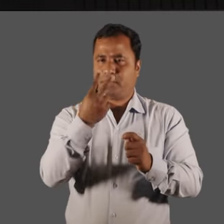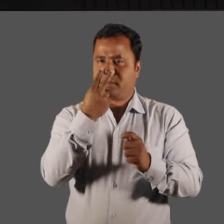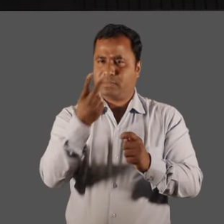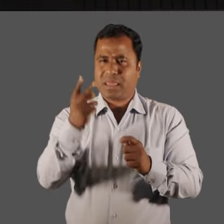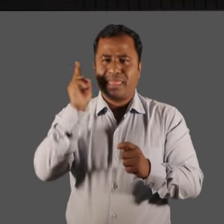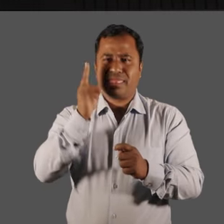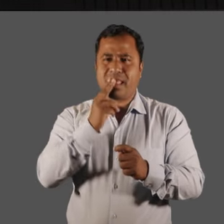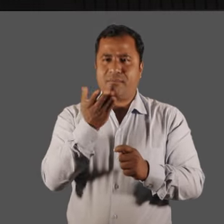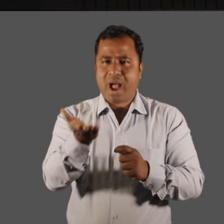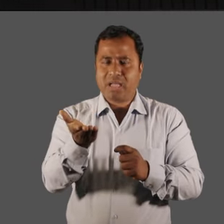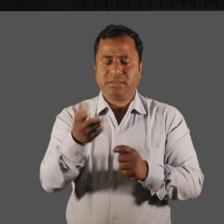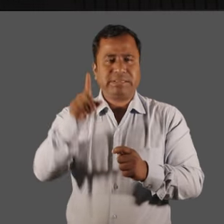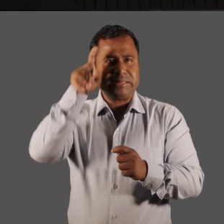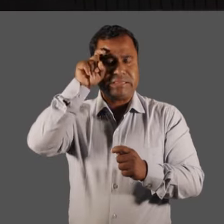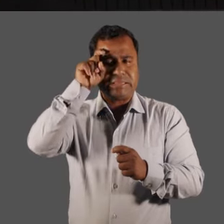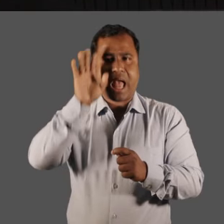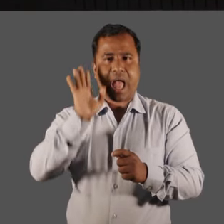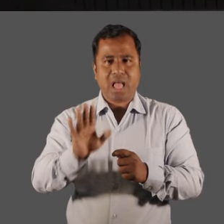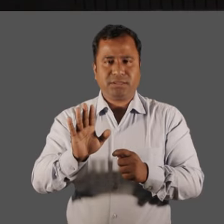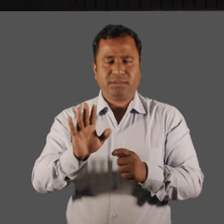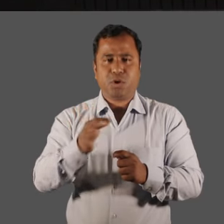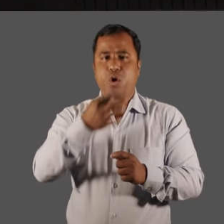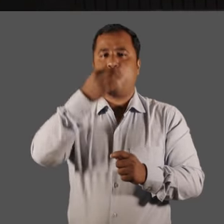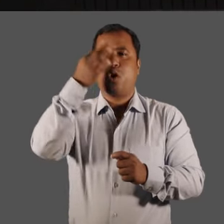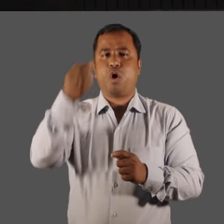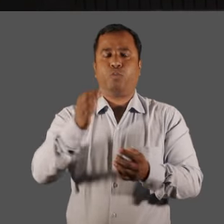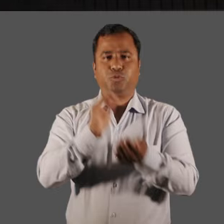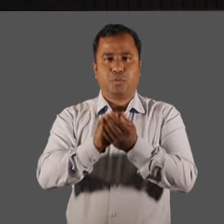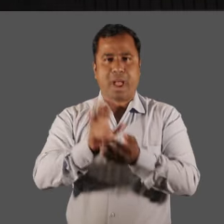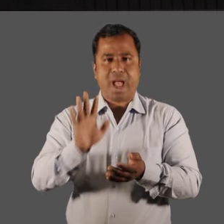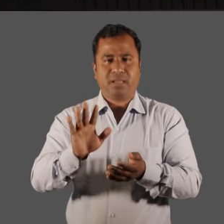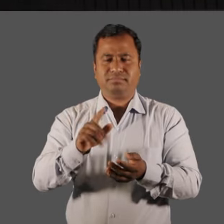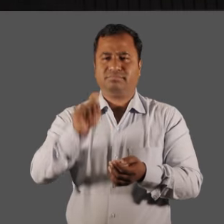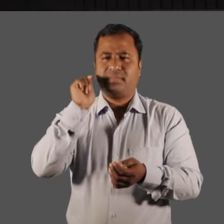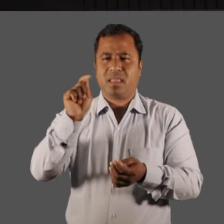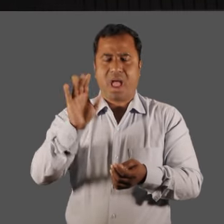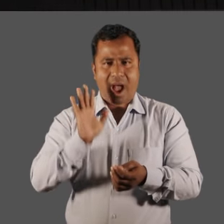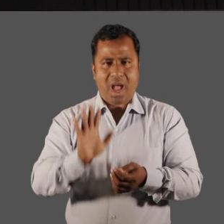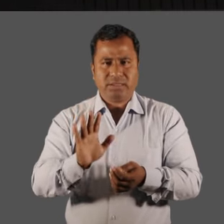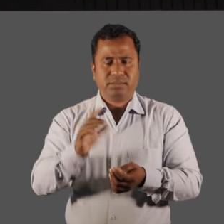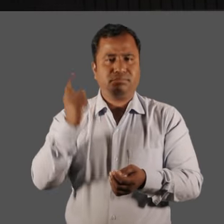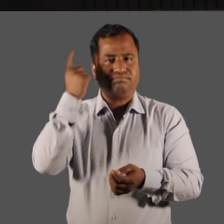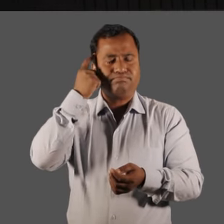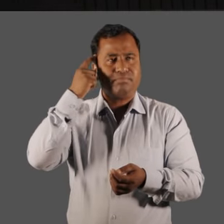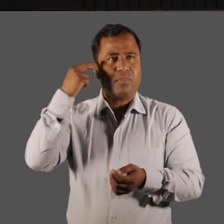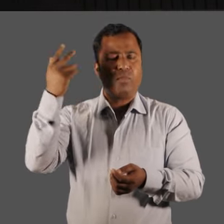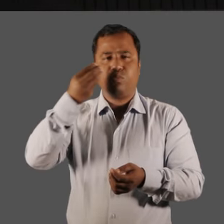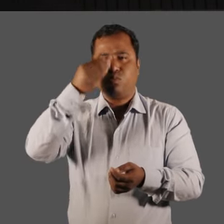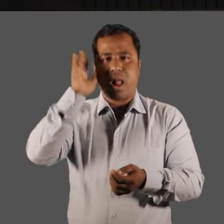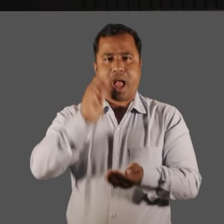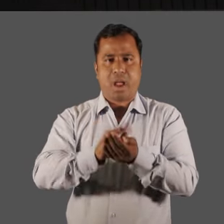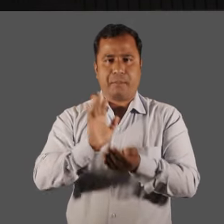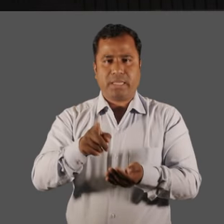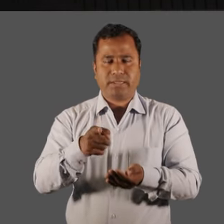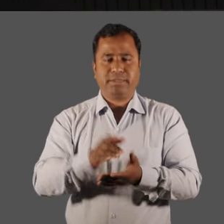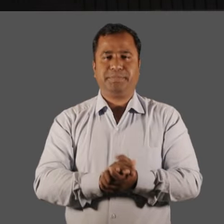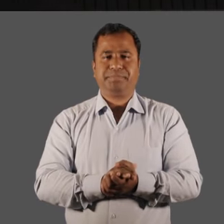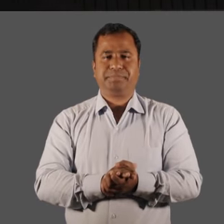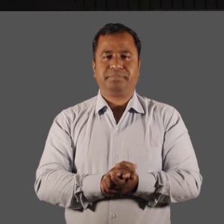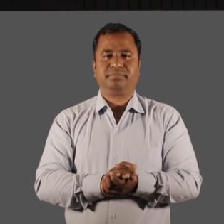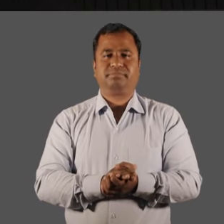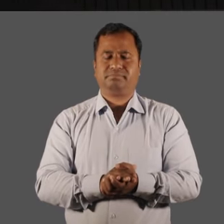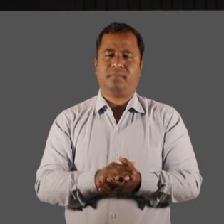শ্রবণ প্রতিবন্ধী মানুষ হিসেবে ধরে নিয়ে ওইভাবে আপনার সাথে ট্রিট করছে, এরকম কোনো, কিংবা এরকম কোনো মজার ঘটনা? হ্যাঁ,